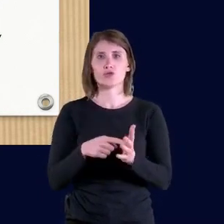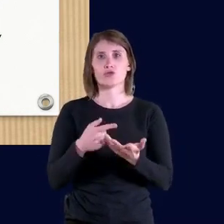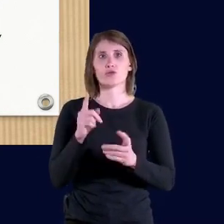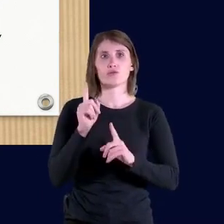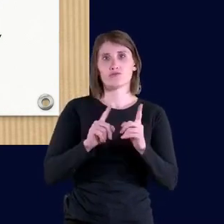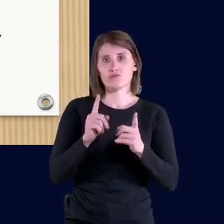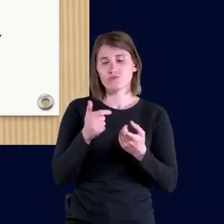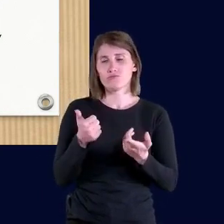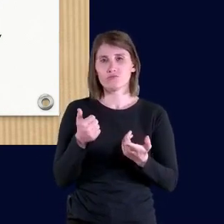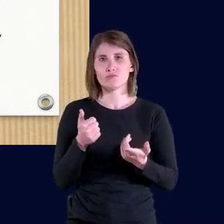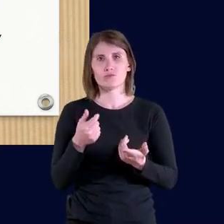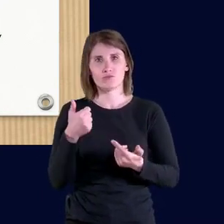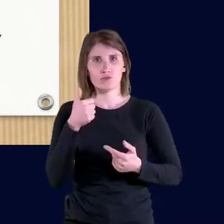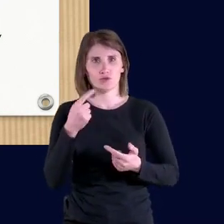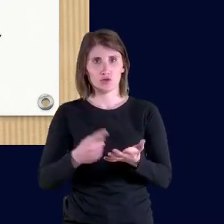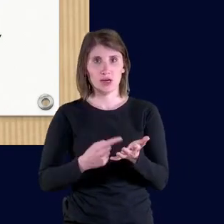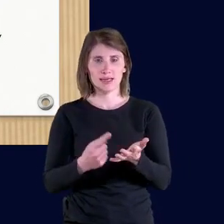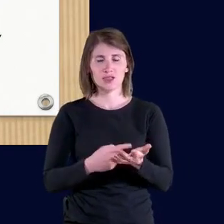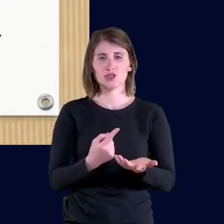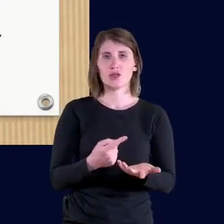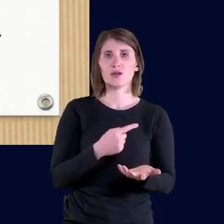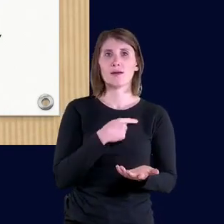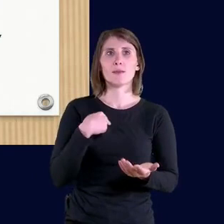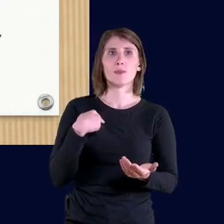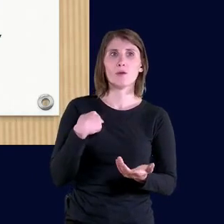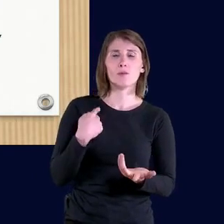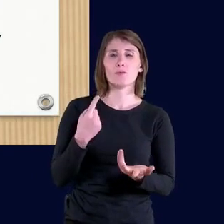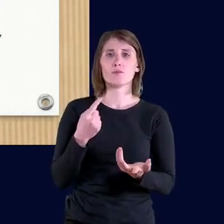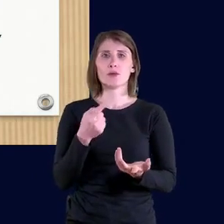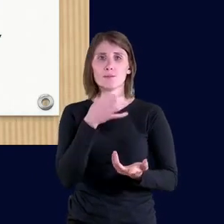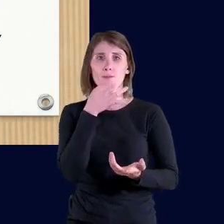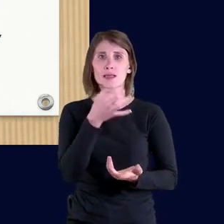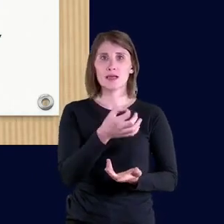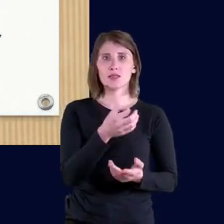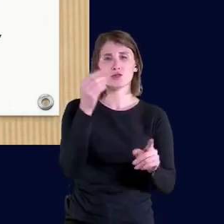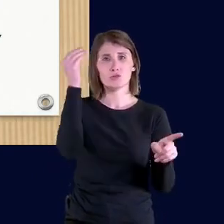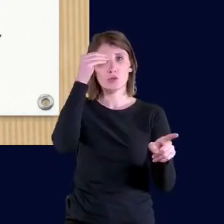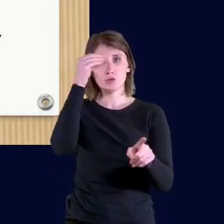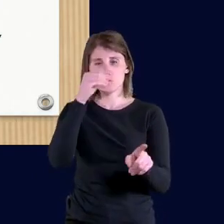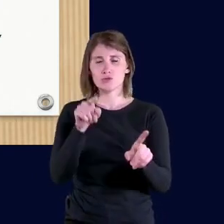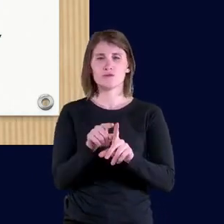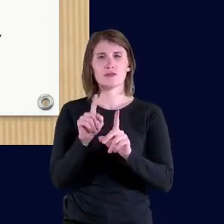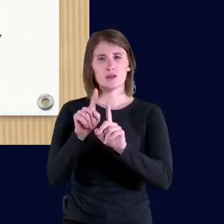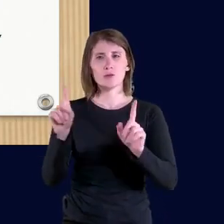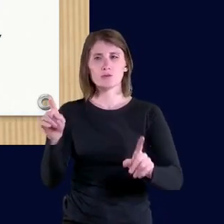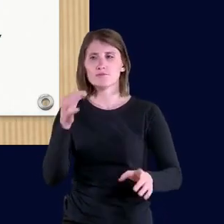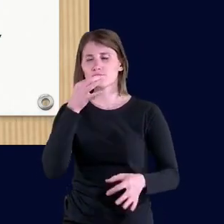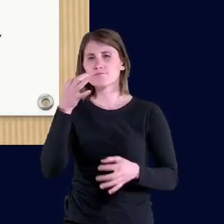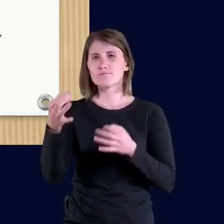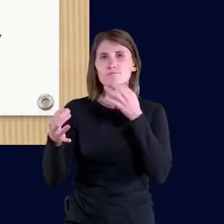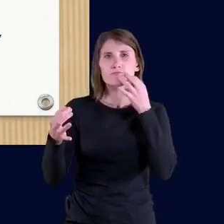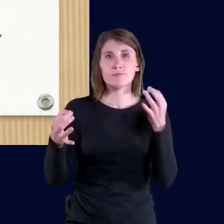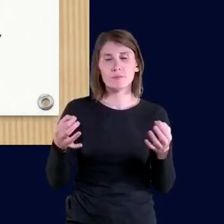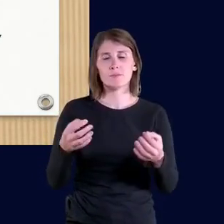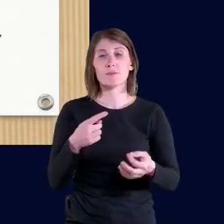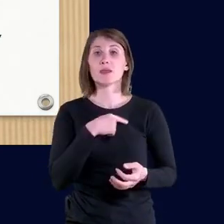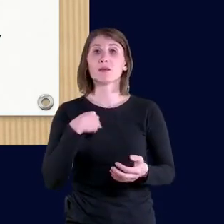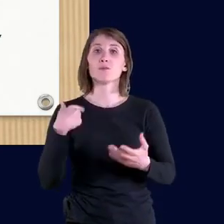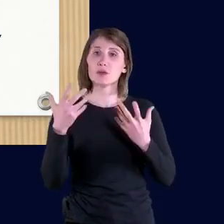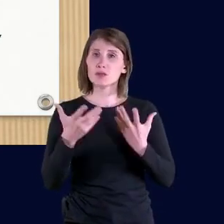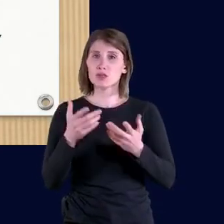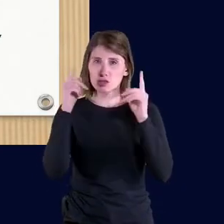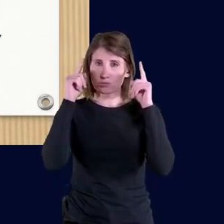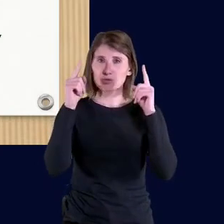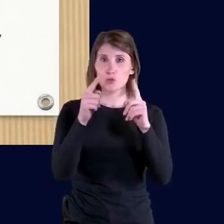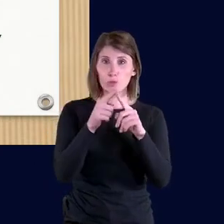odpowiedź na nasze informacje które wysłaliśmy do uczniów zarówno też do nauczycieli chcieliśmy się skupić tutaj przede wszystkim